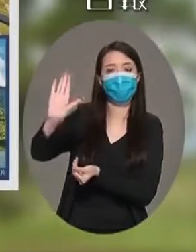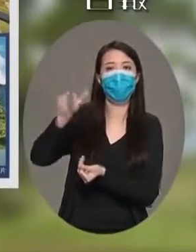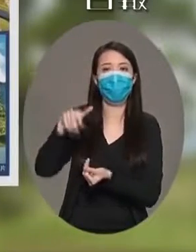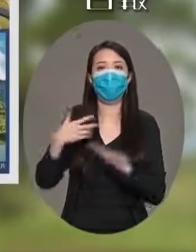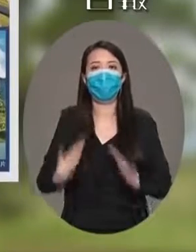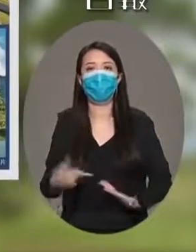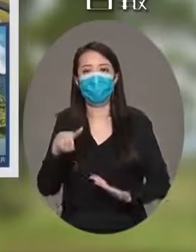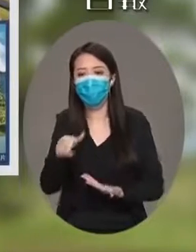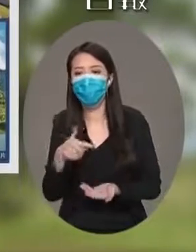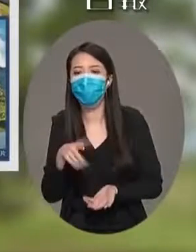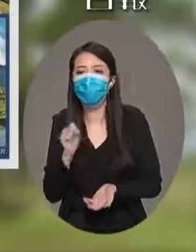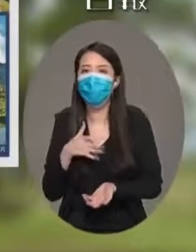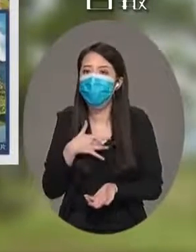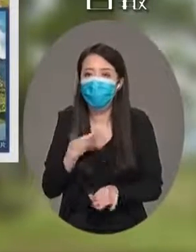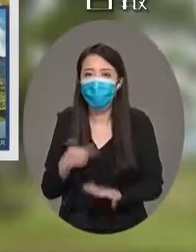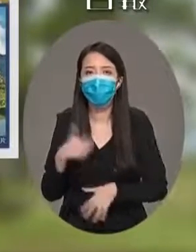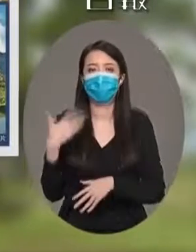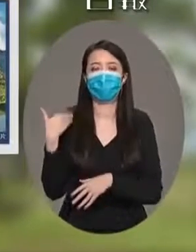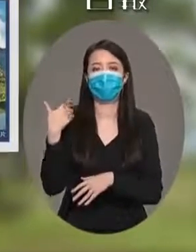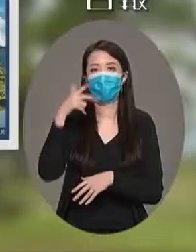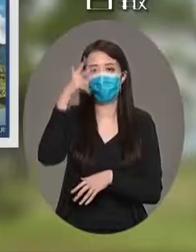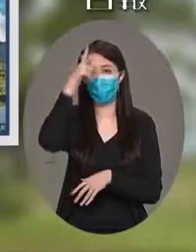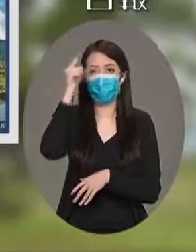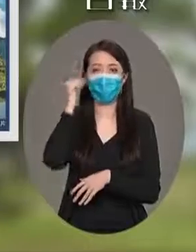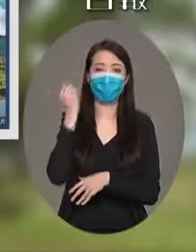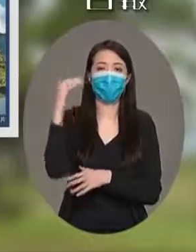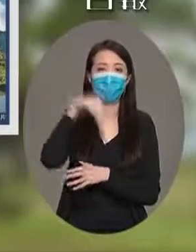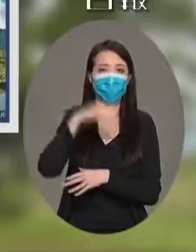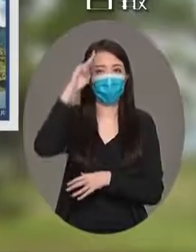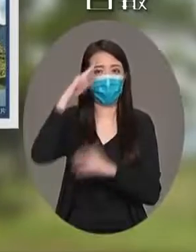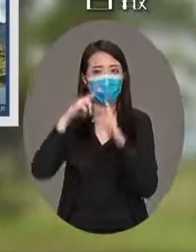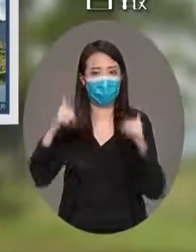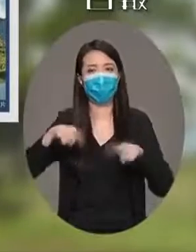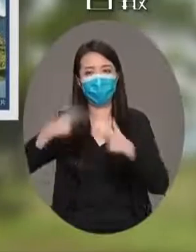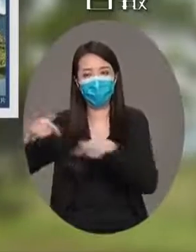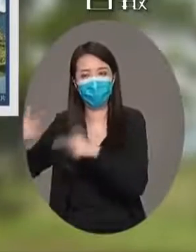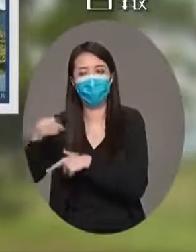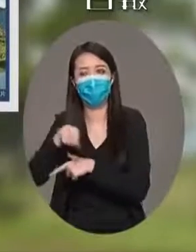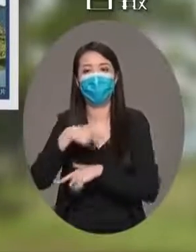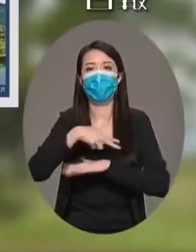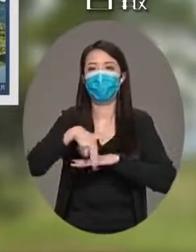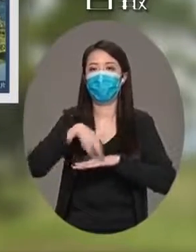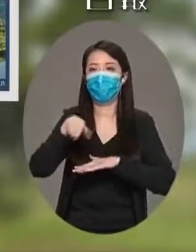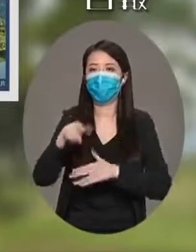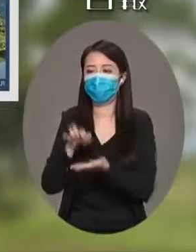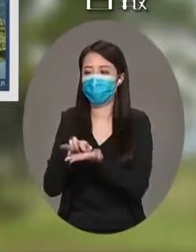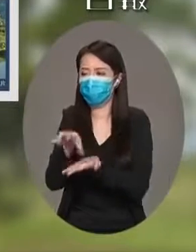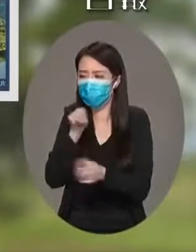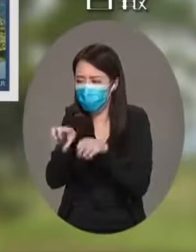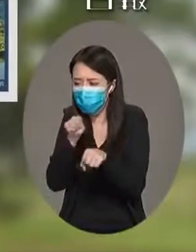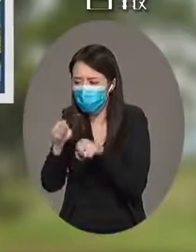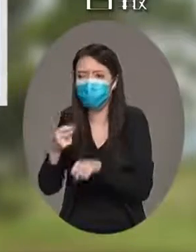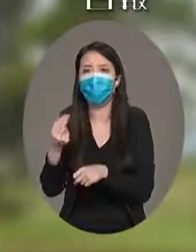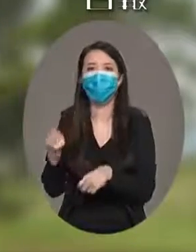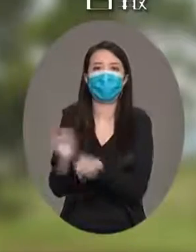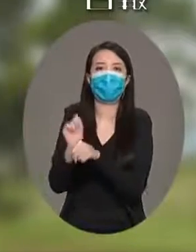時土地主要是前皇后山軍營的舊築物和樹群，政府有意將地積比率提升到